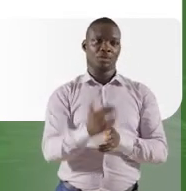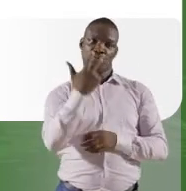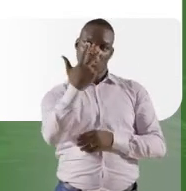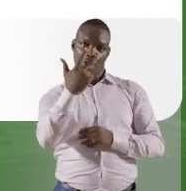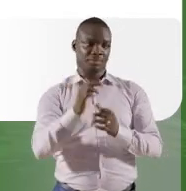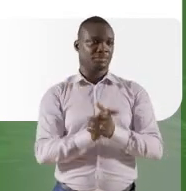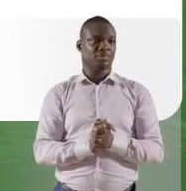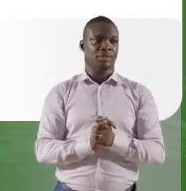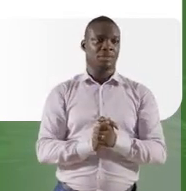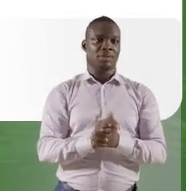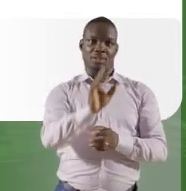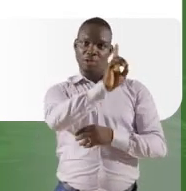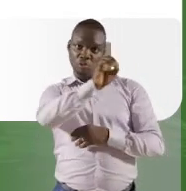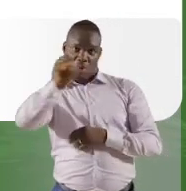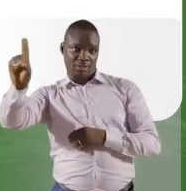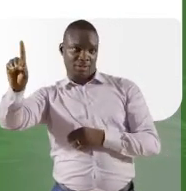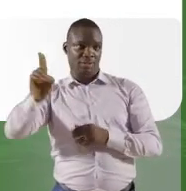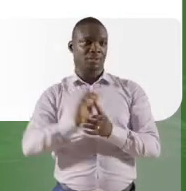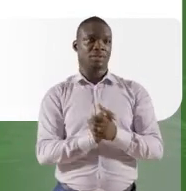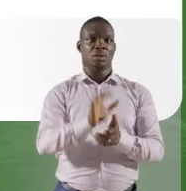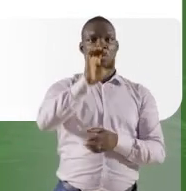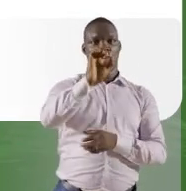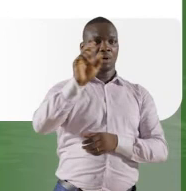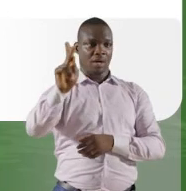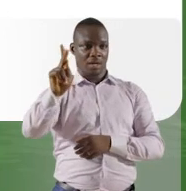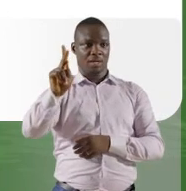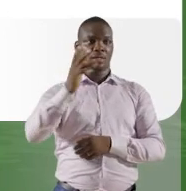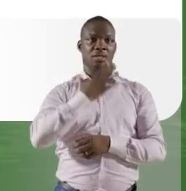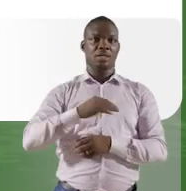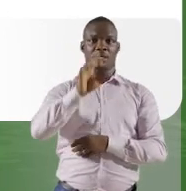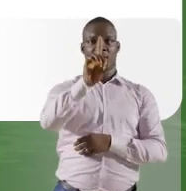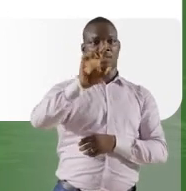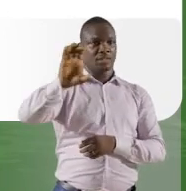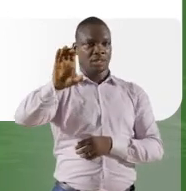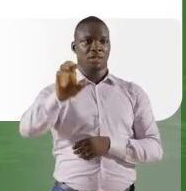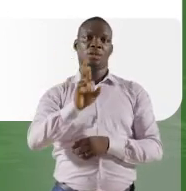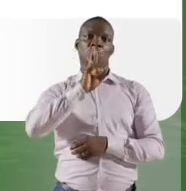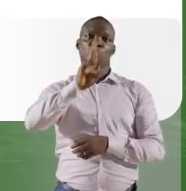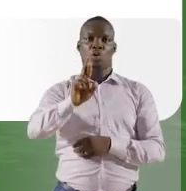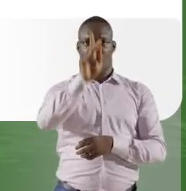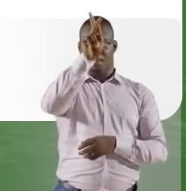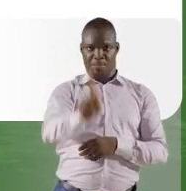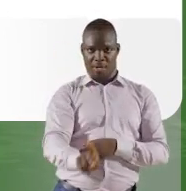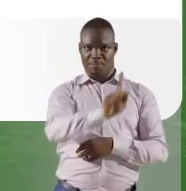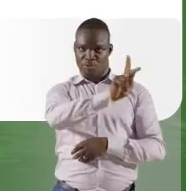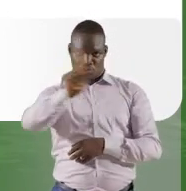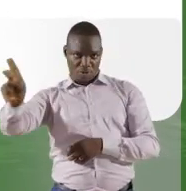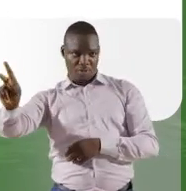Petit 3, les droites OK et DC sont